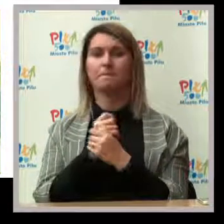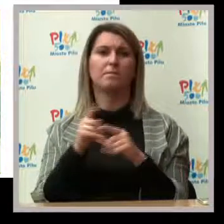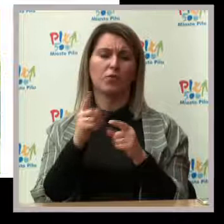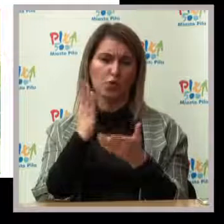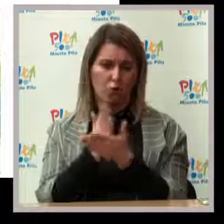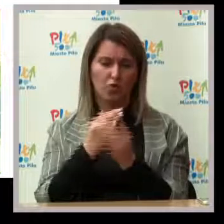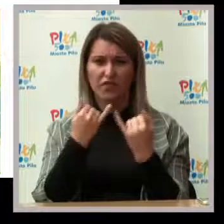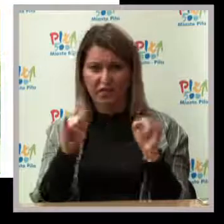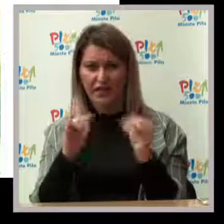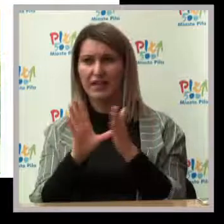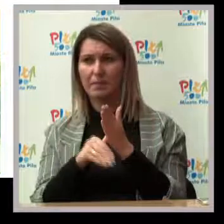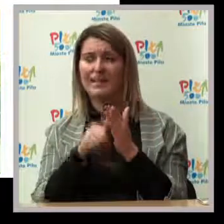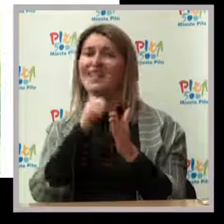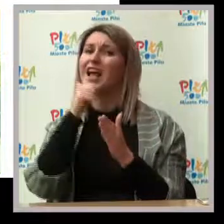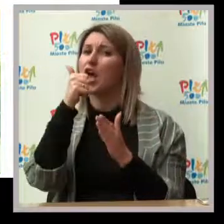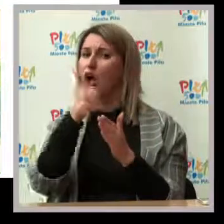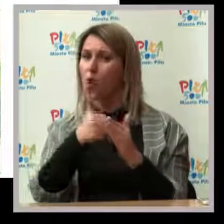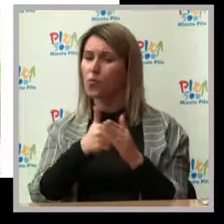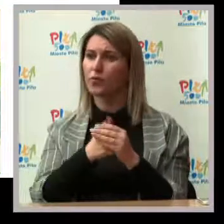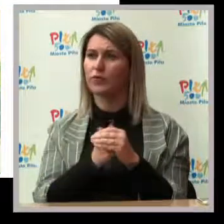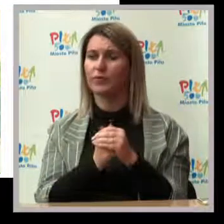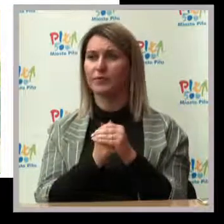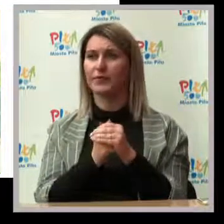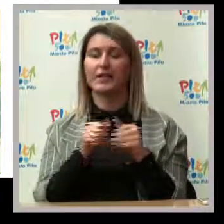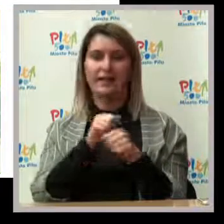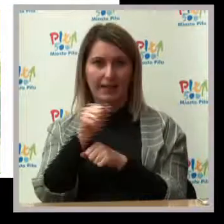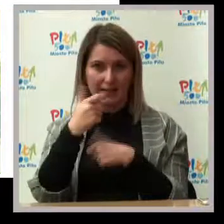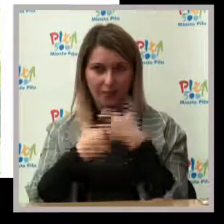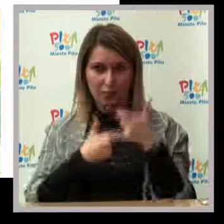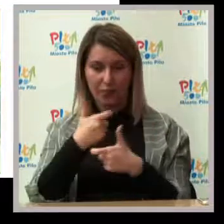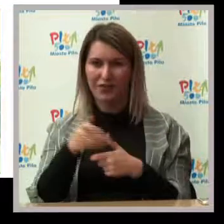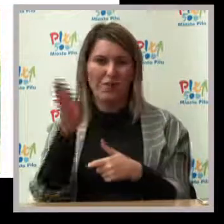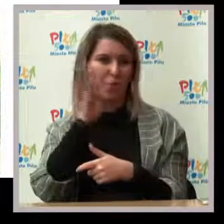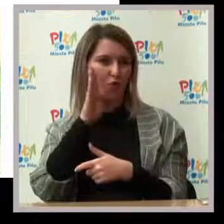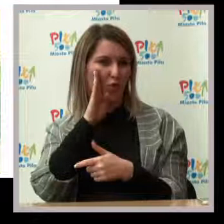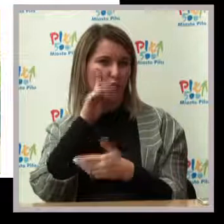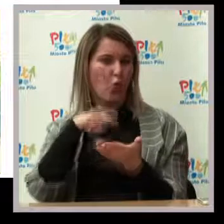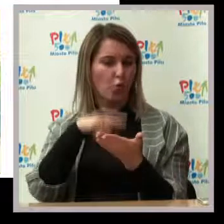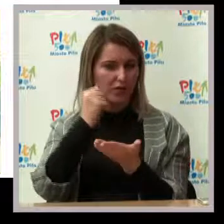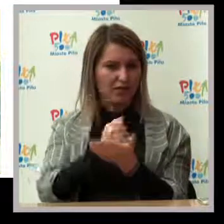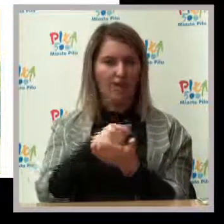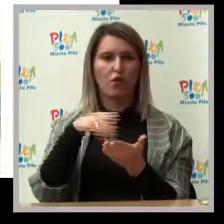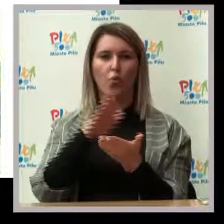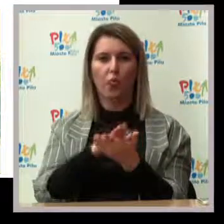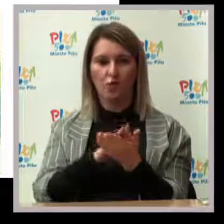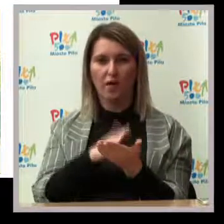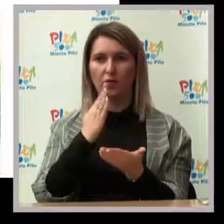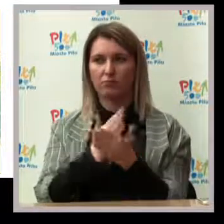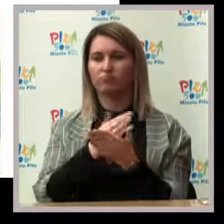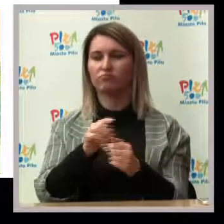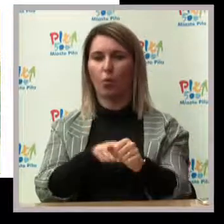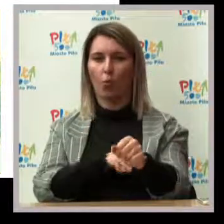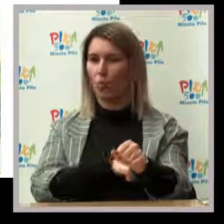miastach Europy, gdzie podobne ustawy i uchwały działają od dawna,